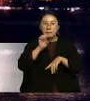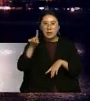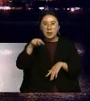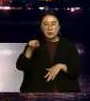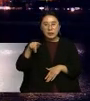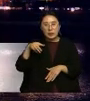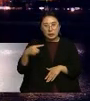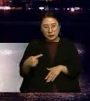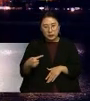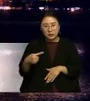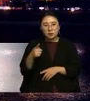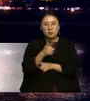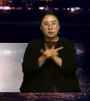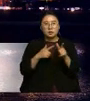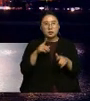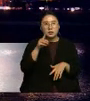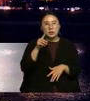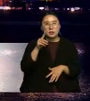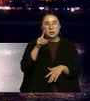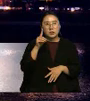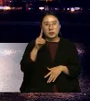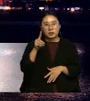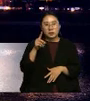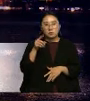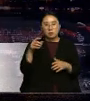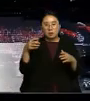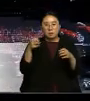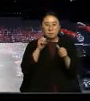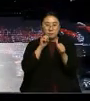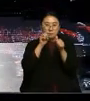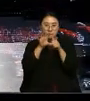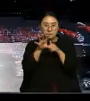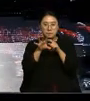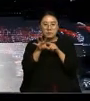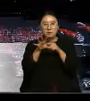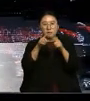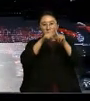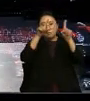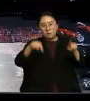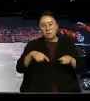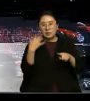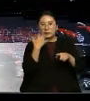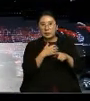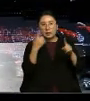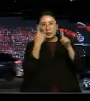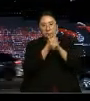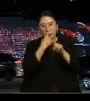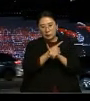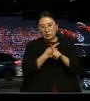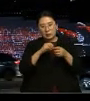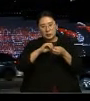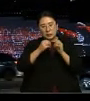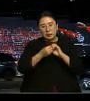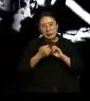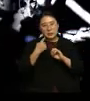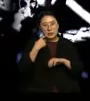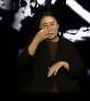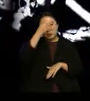프로젝터나 LED 조명에 디스플레이 기술을 접목한 단어로 건물 외벽을 미디어로 재탄생시키는 예술